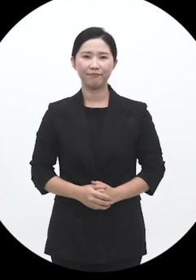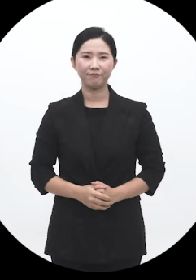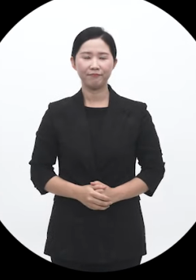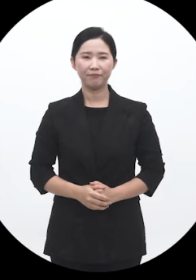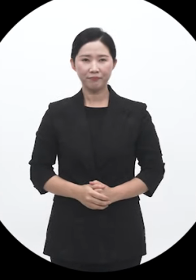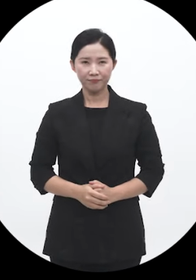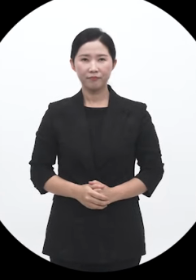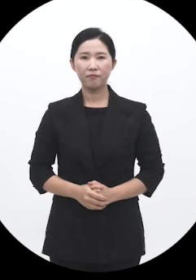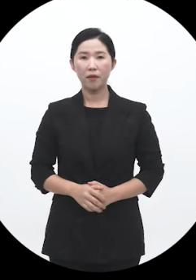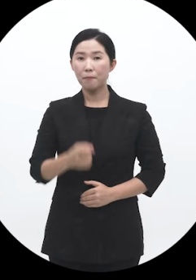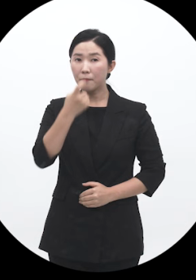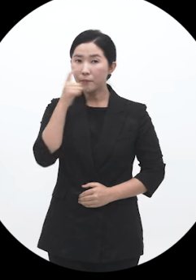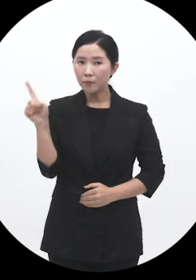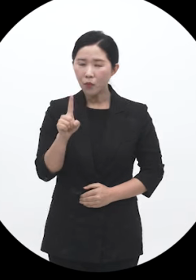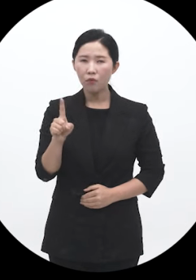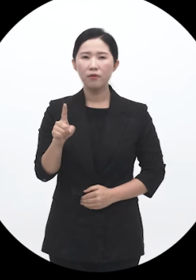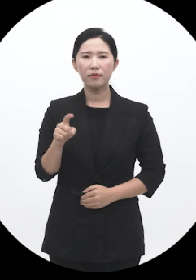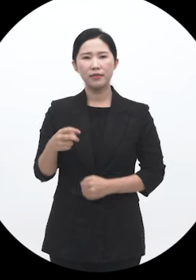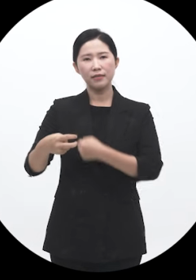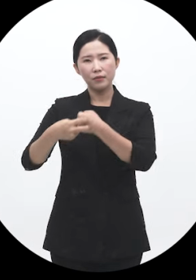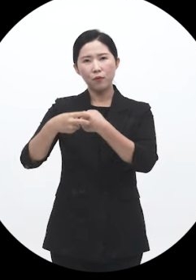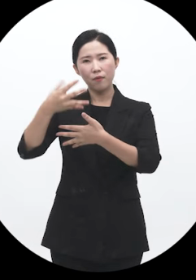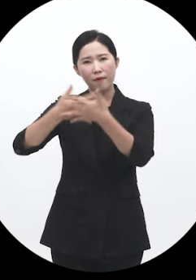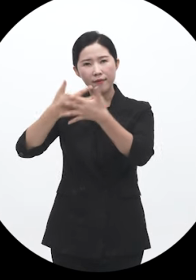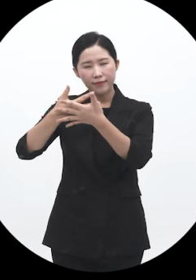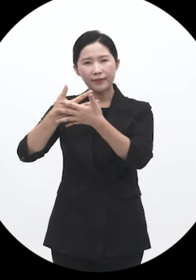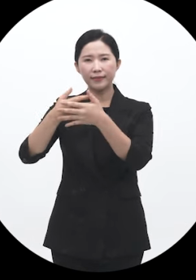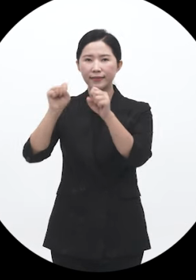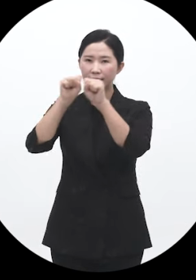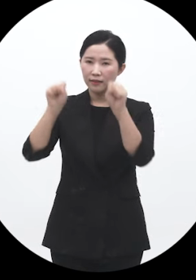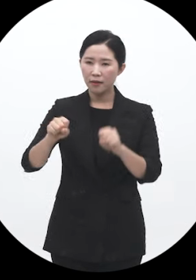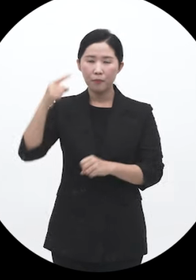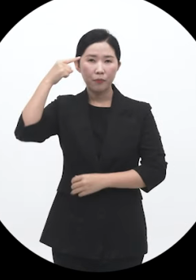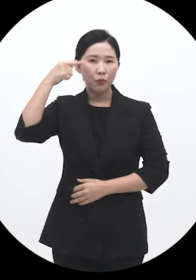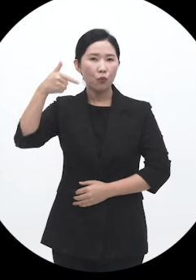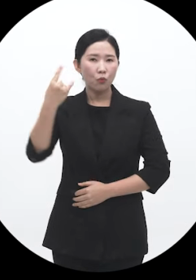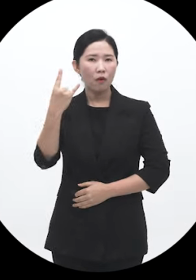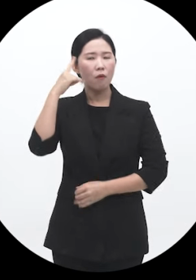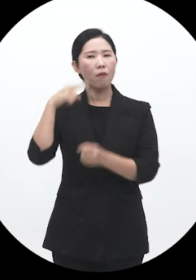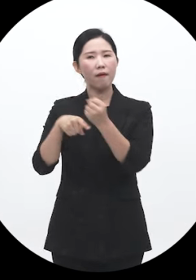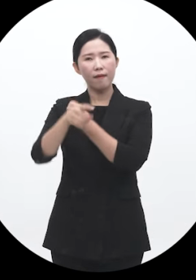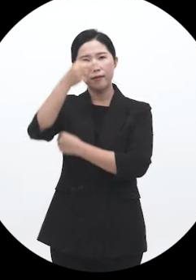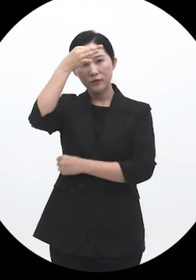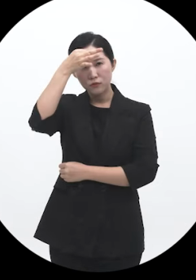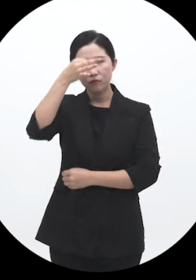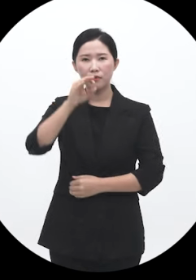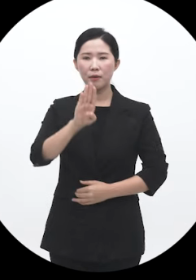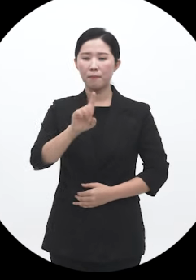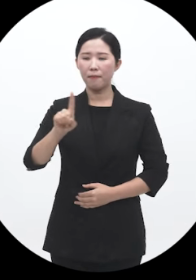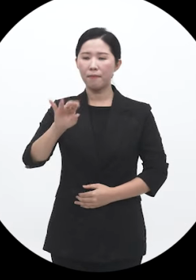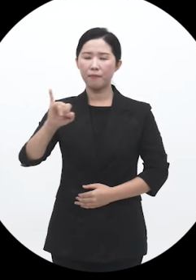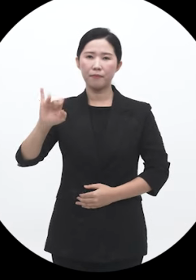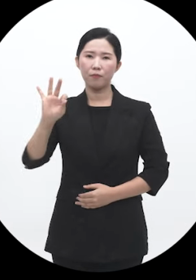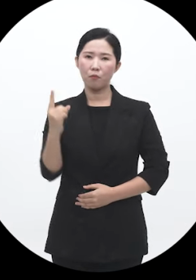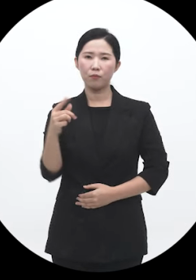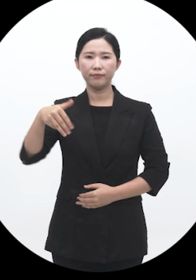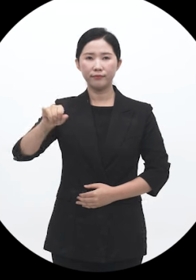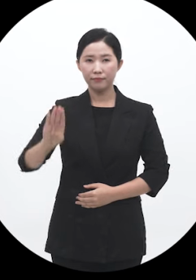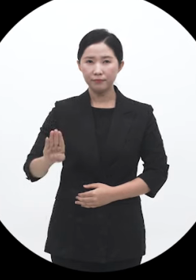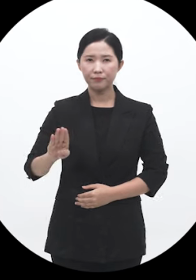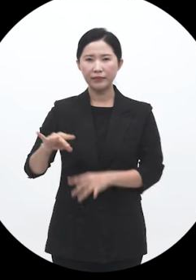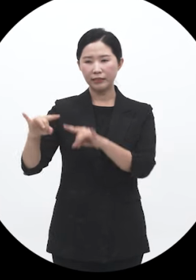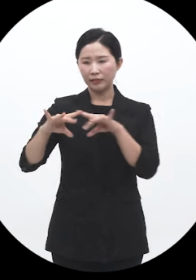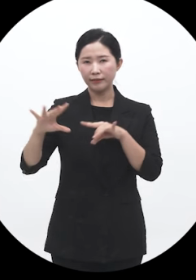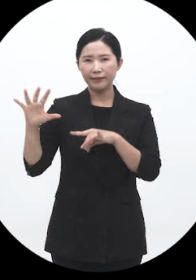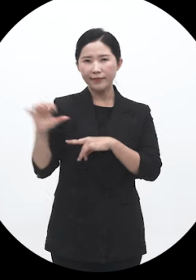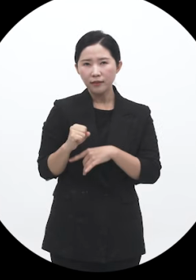지능형 의료 영상 시스템, 첨단 뇌공학, 바이오칩, 센서 기반 디지털 진단 및 치료 기술